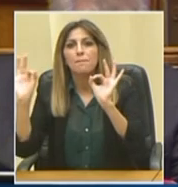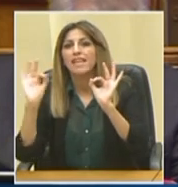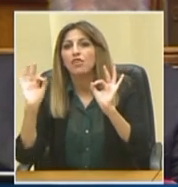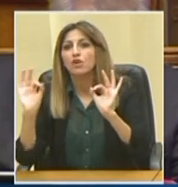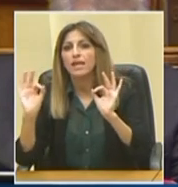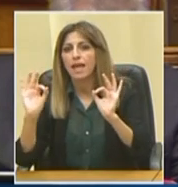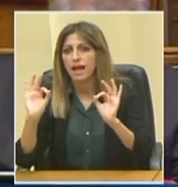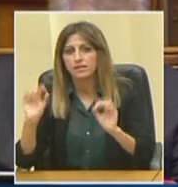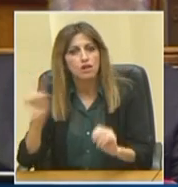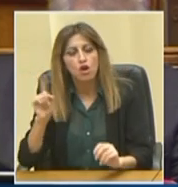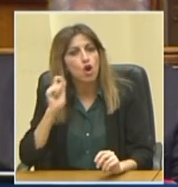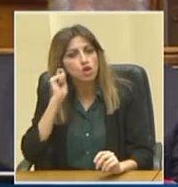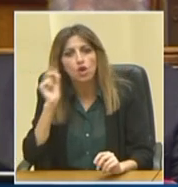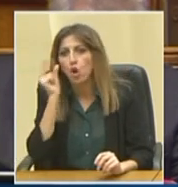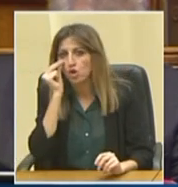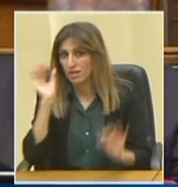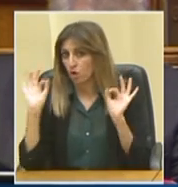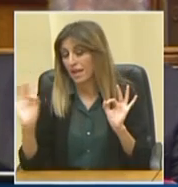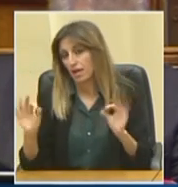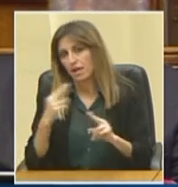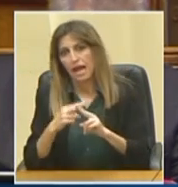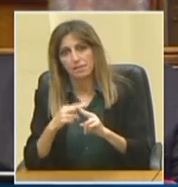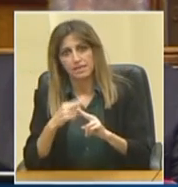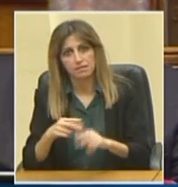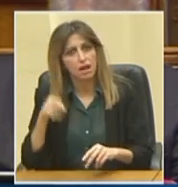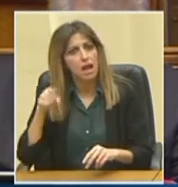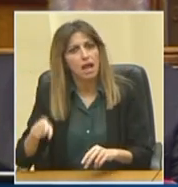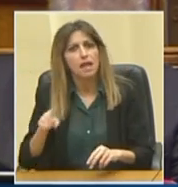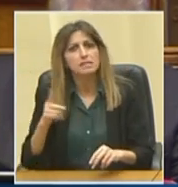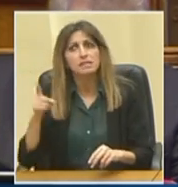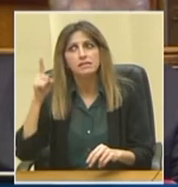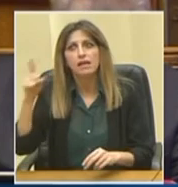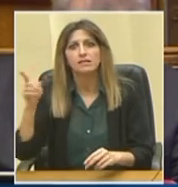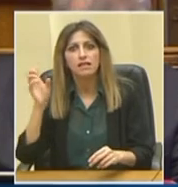Σκόπια. Είστε και κοσμογυρισμένος, βγαίνετε στο εξωτερικό.